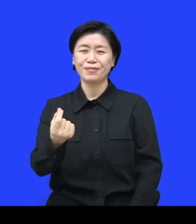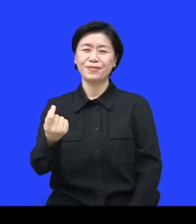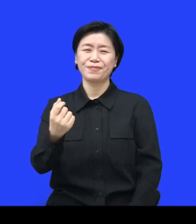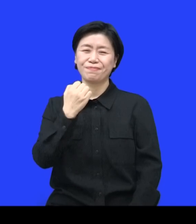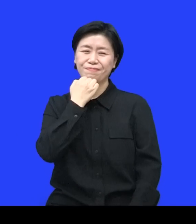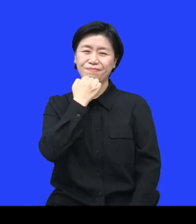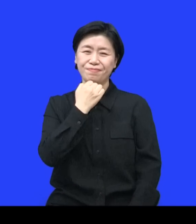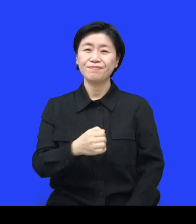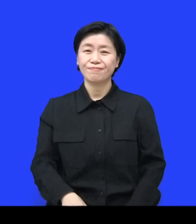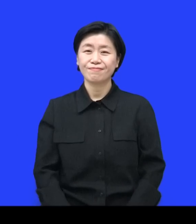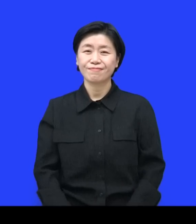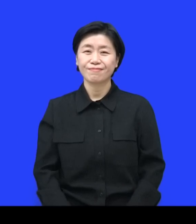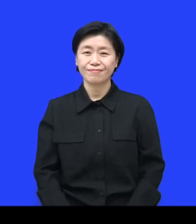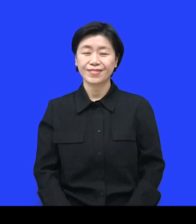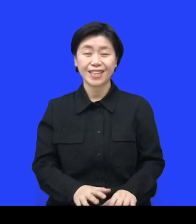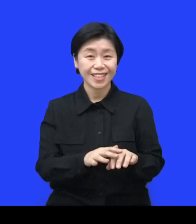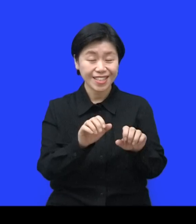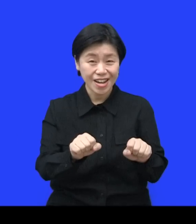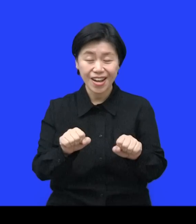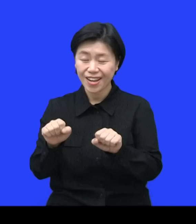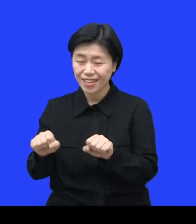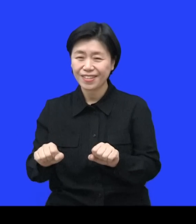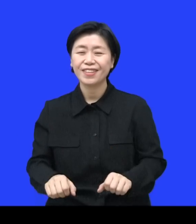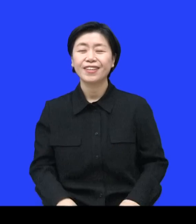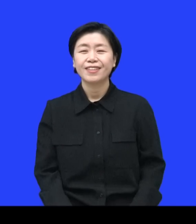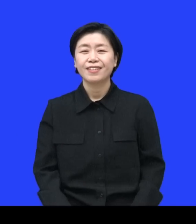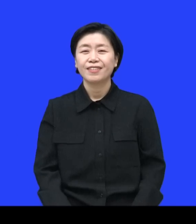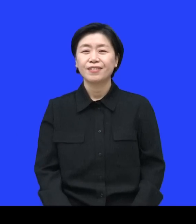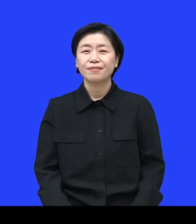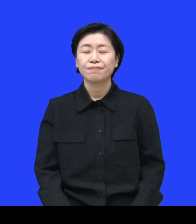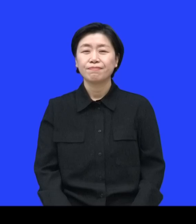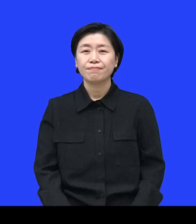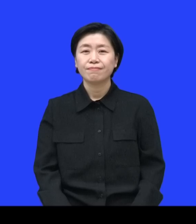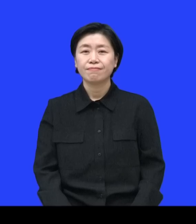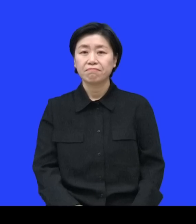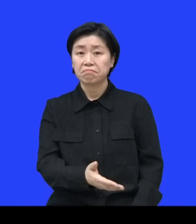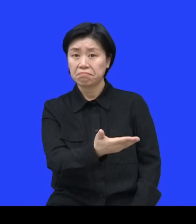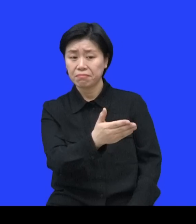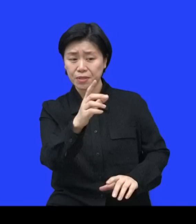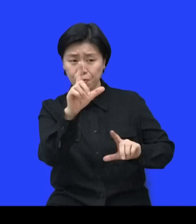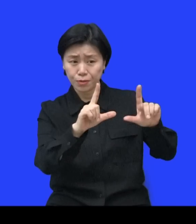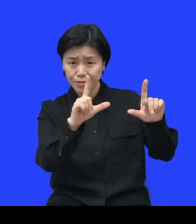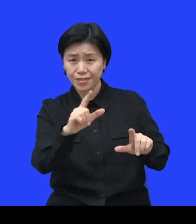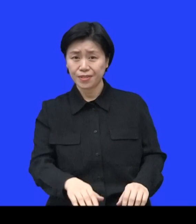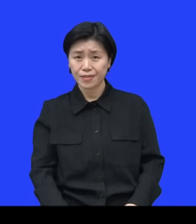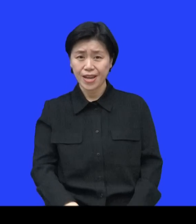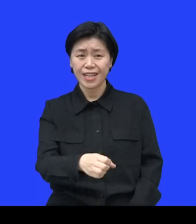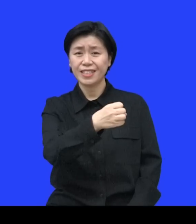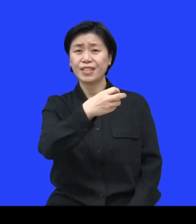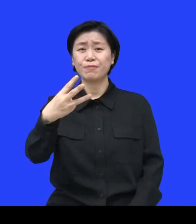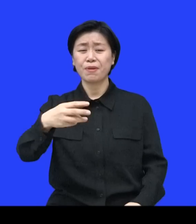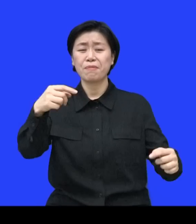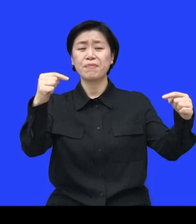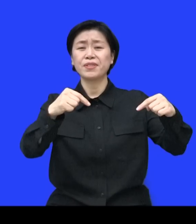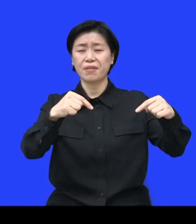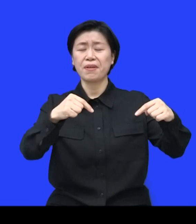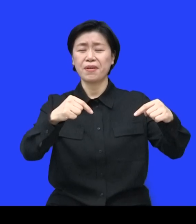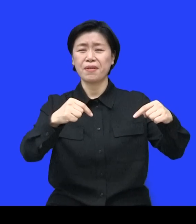들어오시네요. 선생님 반갑습니다. 네, 반갑습니다. 네. 알겠습니다. 저 삼성 194번